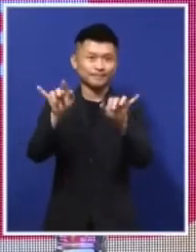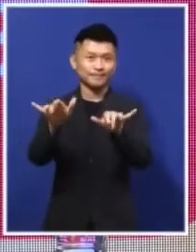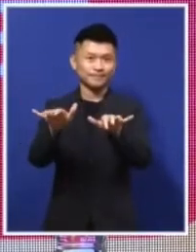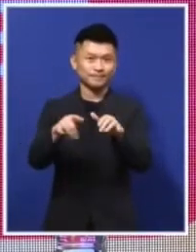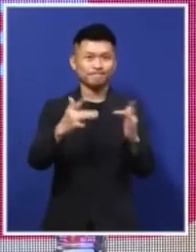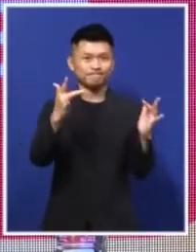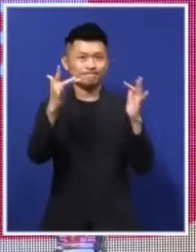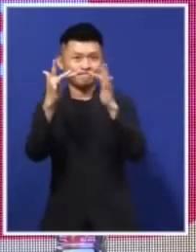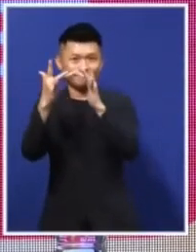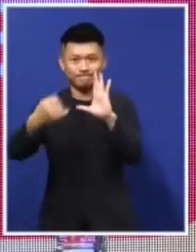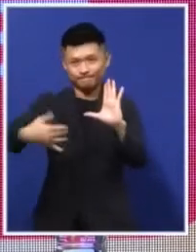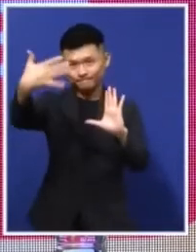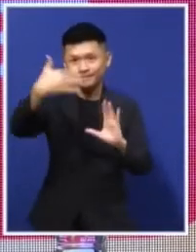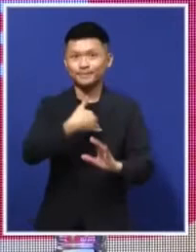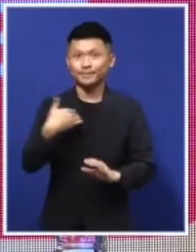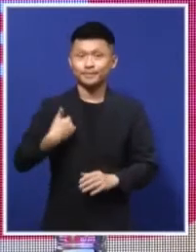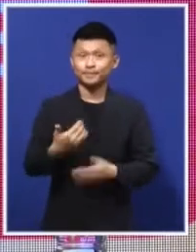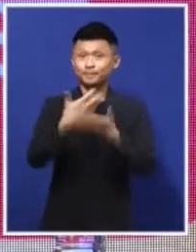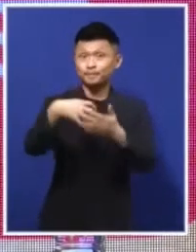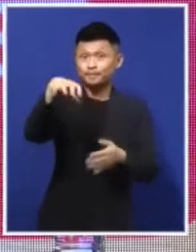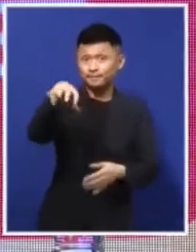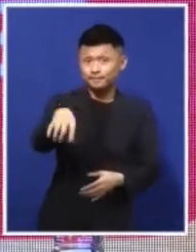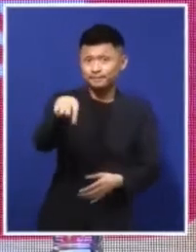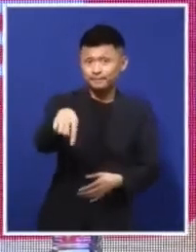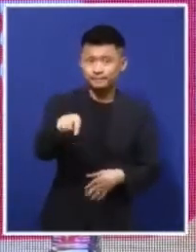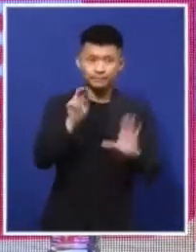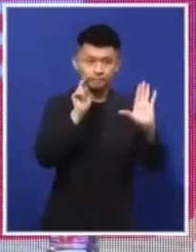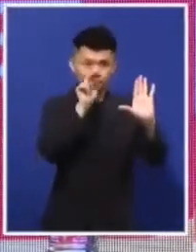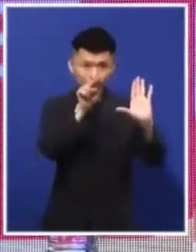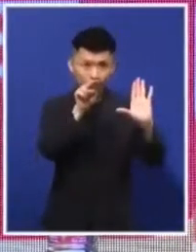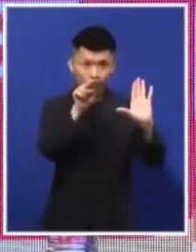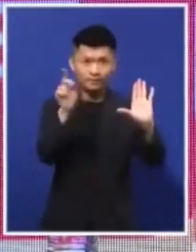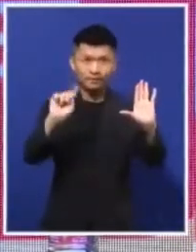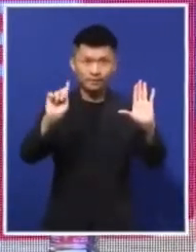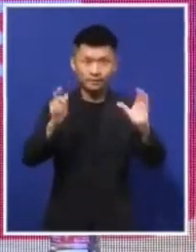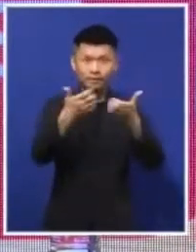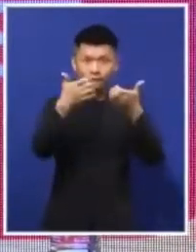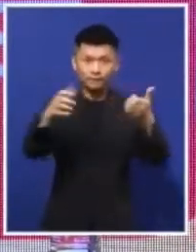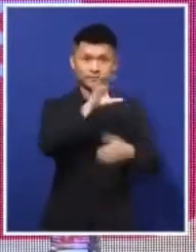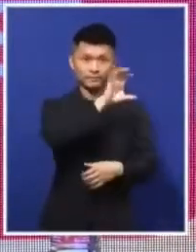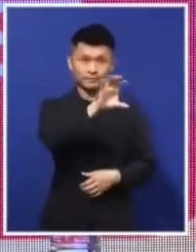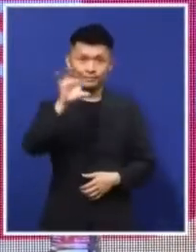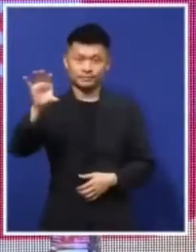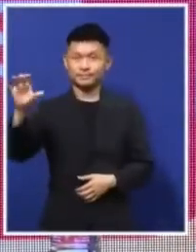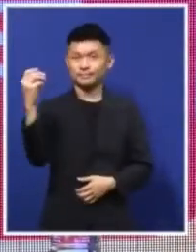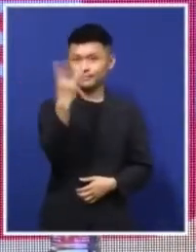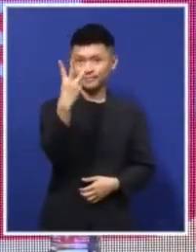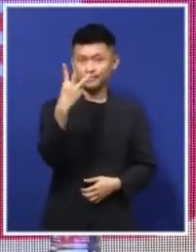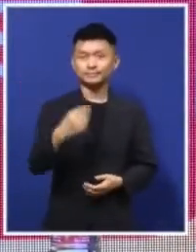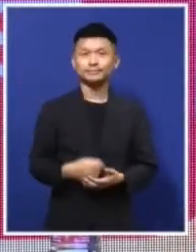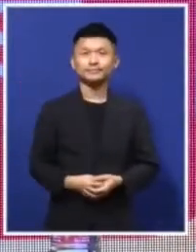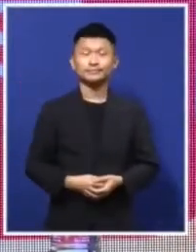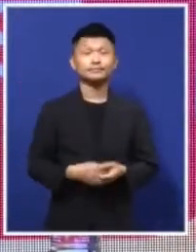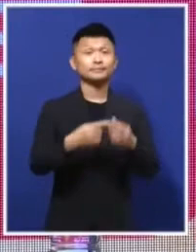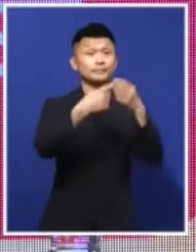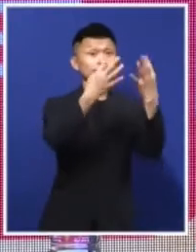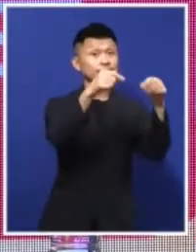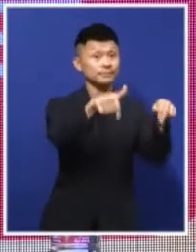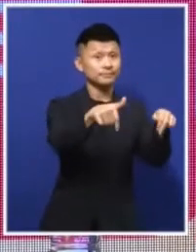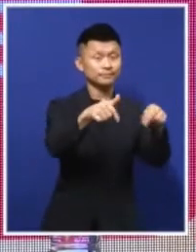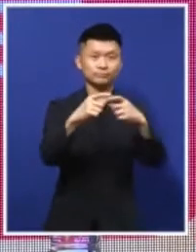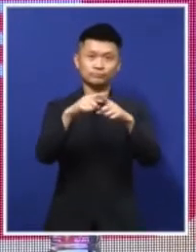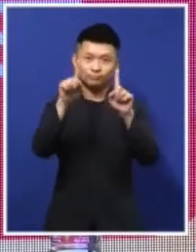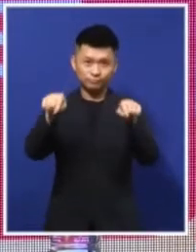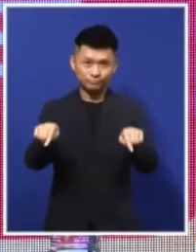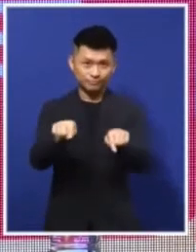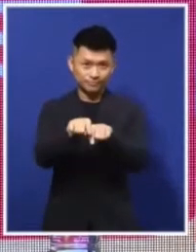可以上网。那在这个网站上面，我们可以看到下一页，它分成三个主要的区块，也就是数位、纸本